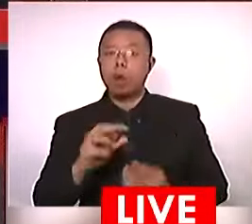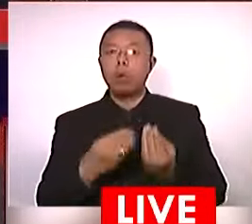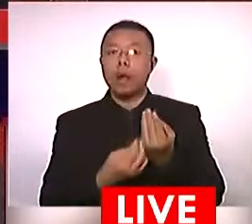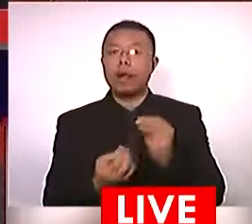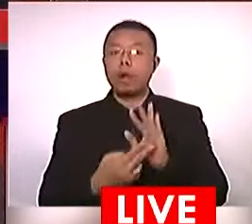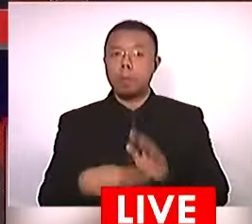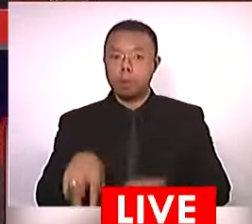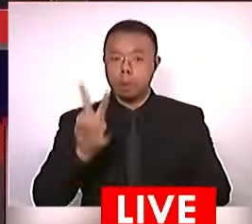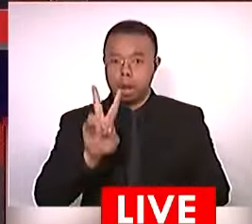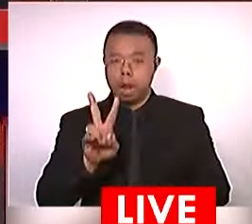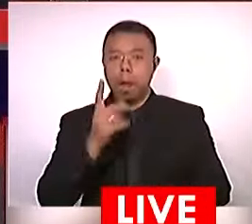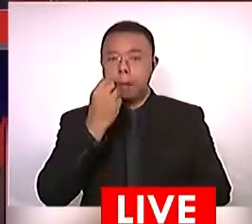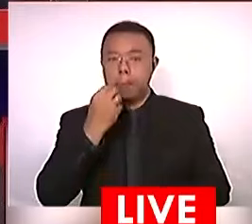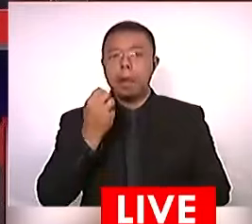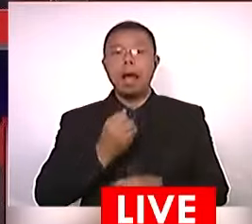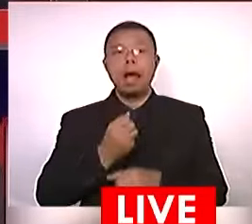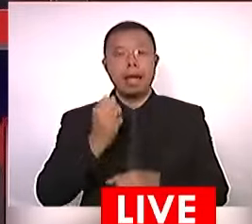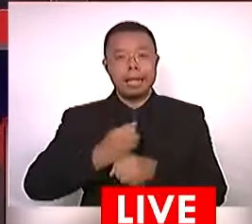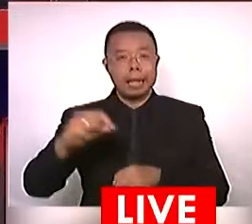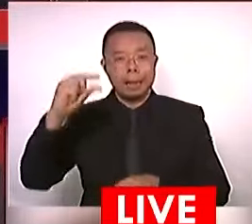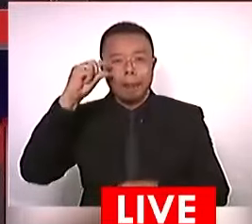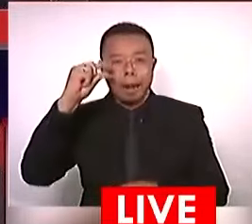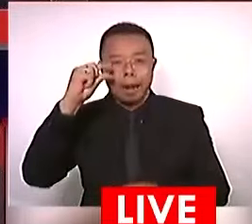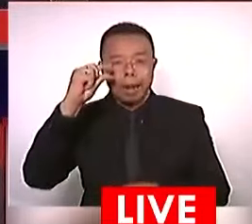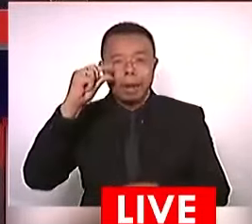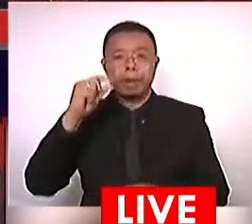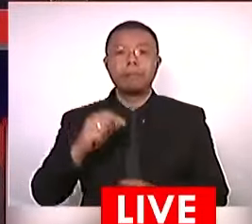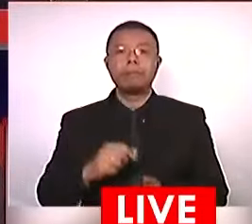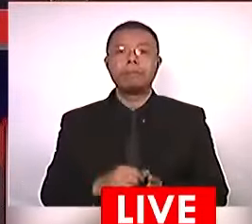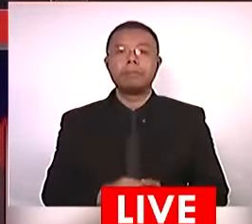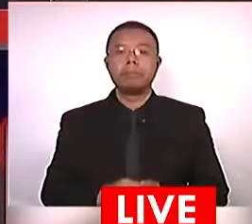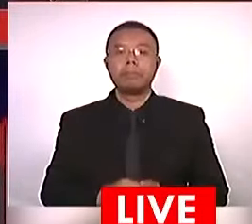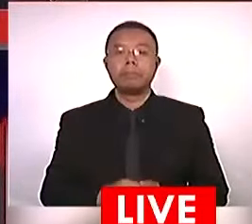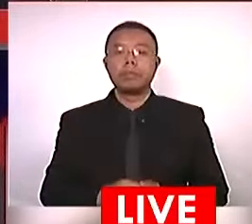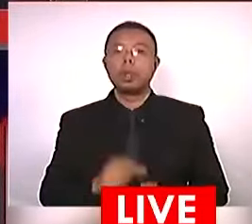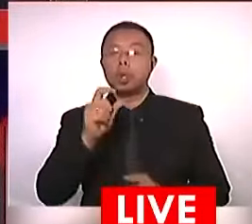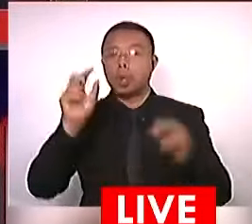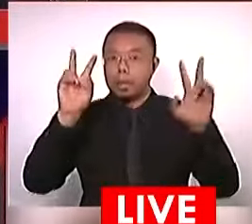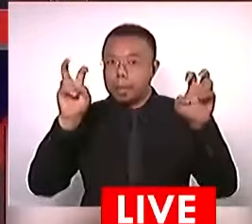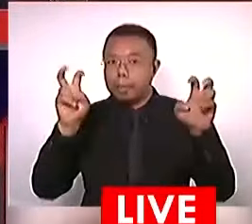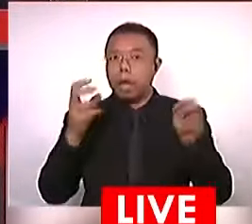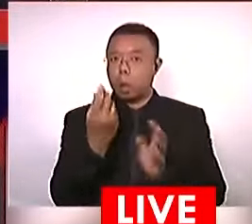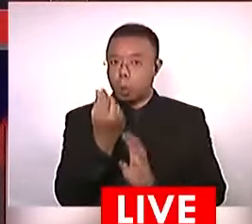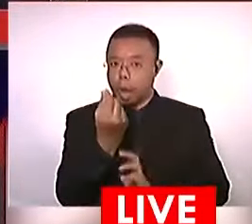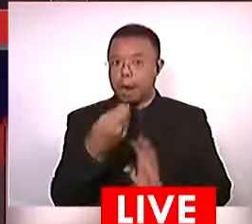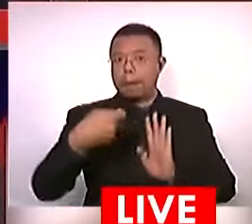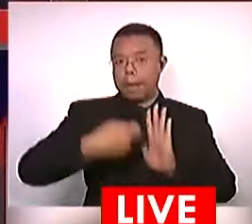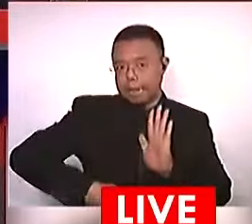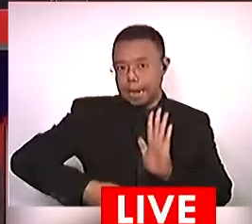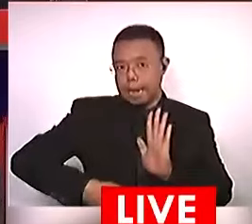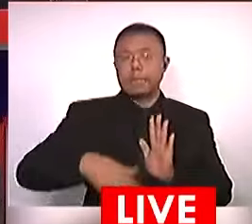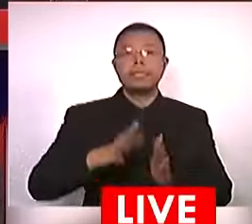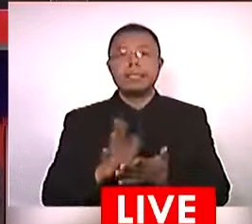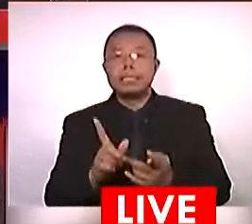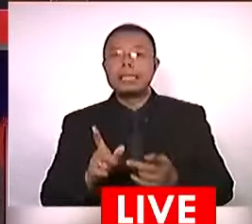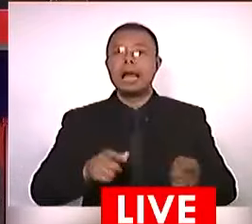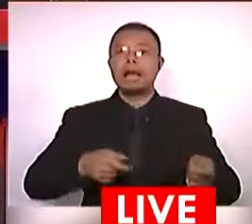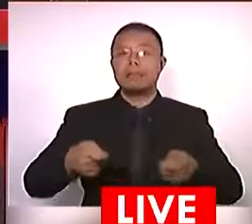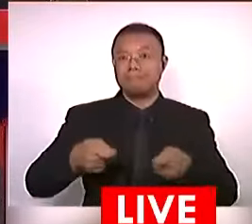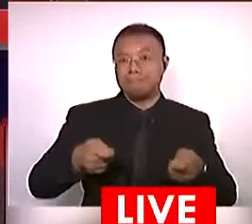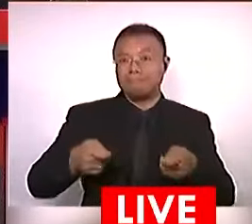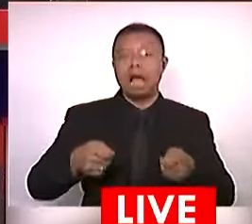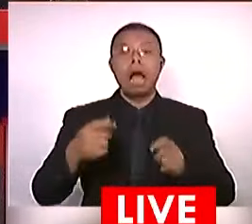presiden nomor urut 2 Bapak Gibran rakabming Raka untuk subtema keuangan pajak pengelolaan APBN